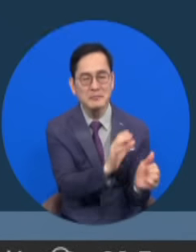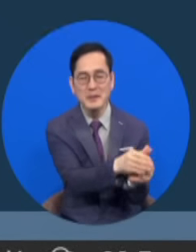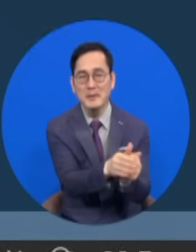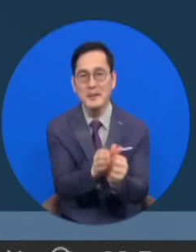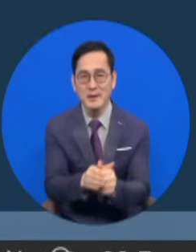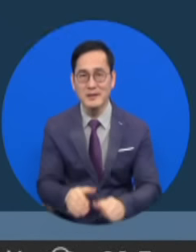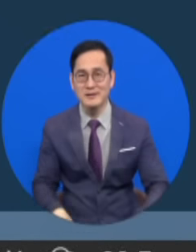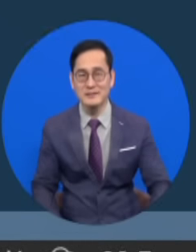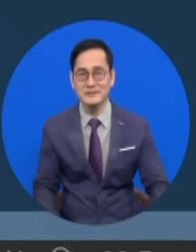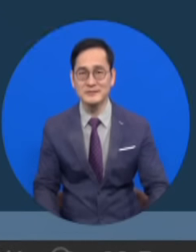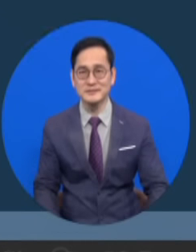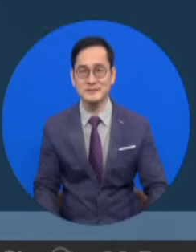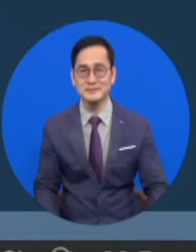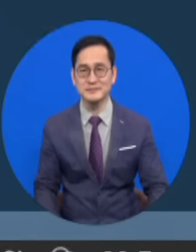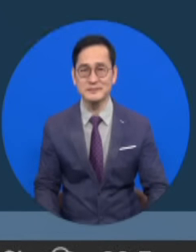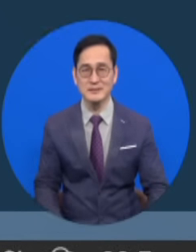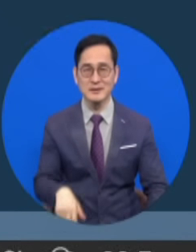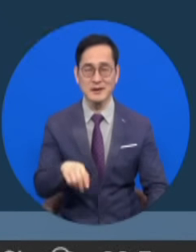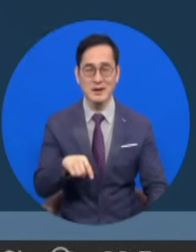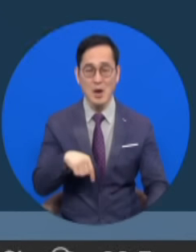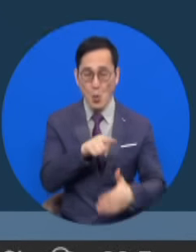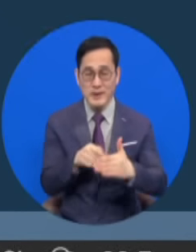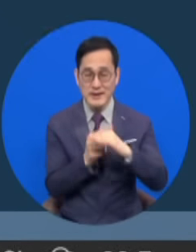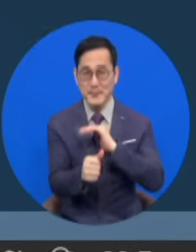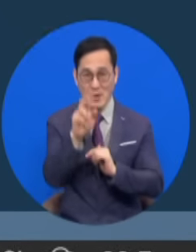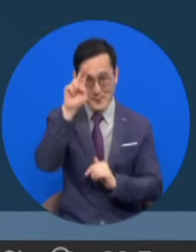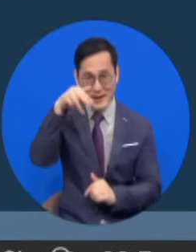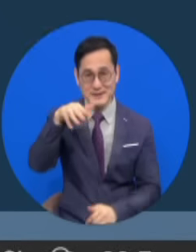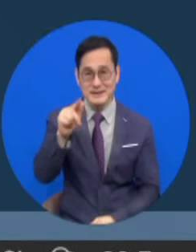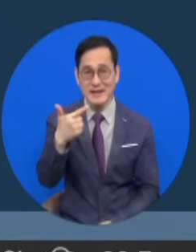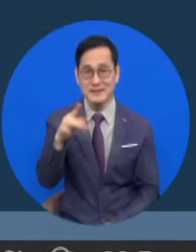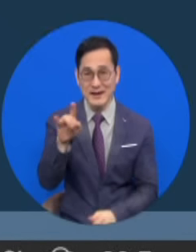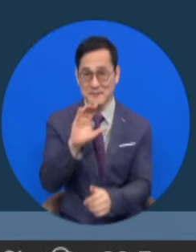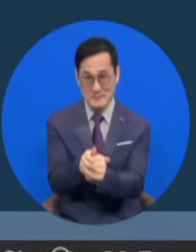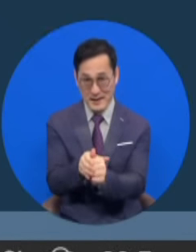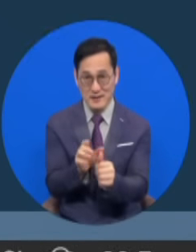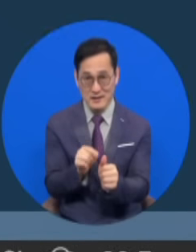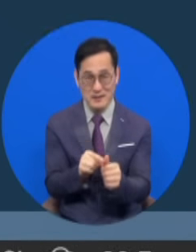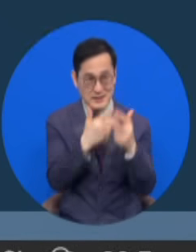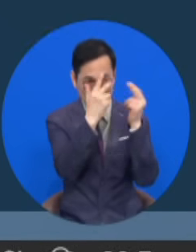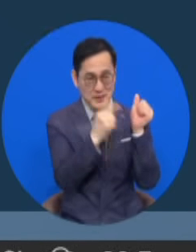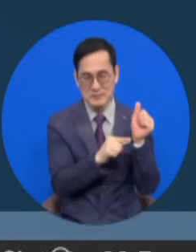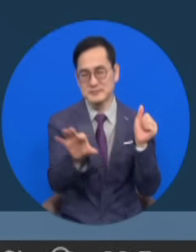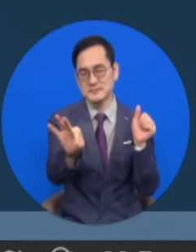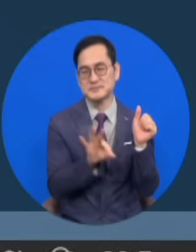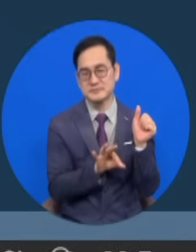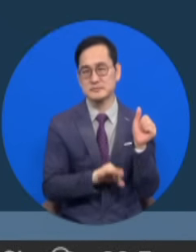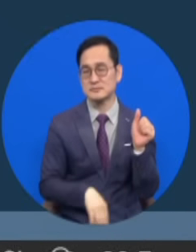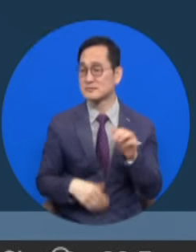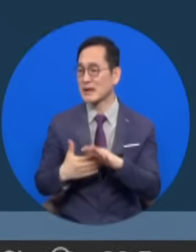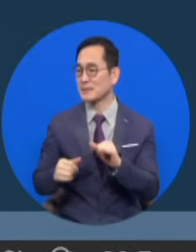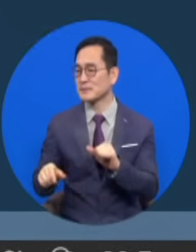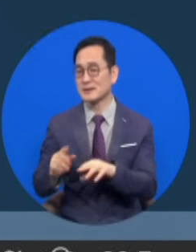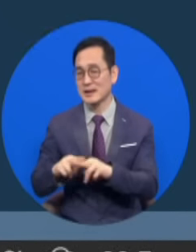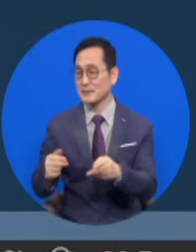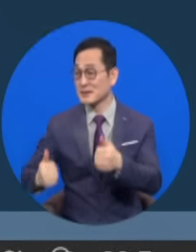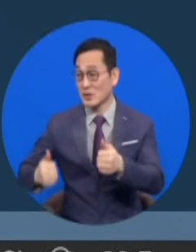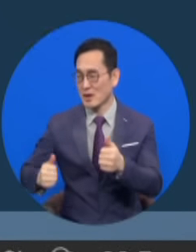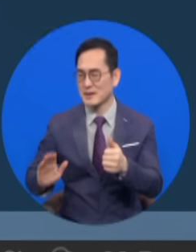과정도 이재명 대표가 사실은 거의 직접 조정을 해서 다른 사람들을 다 사퇴하게 만든 거나